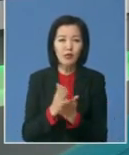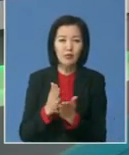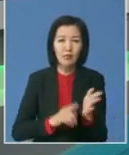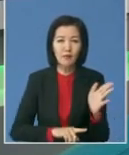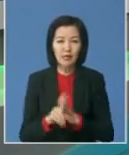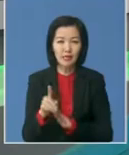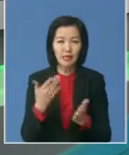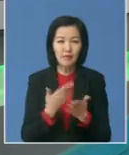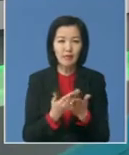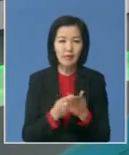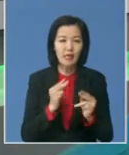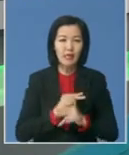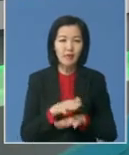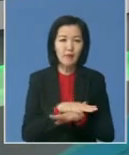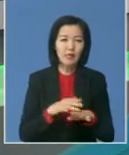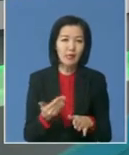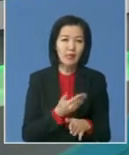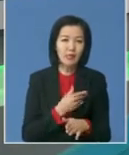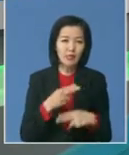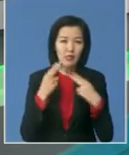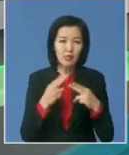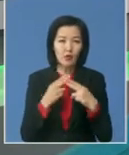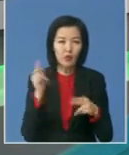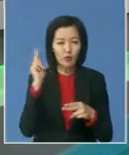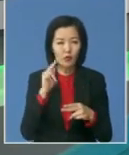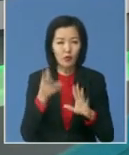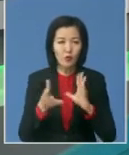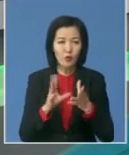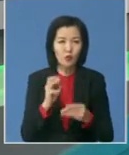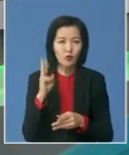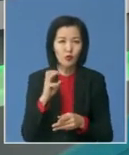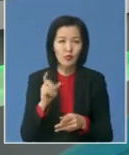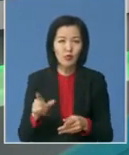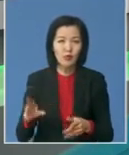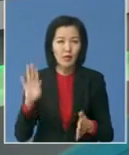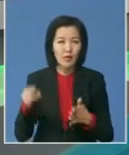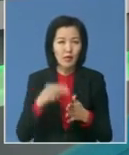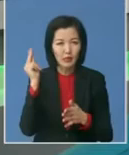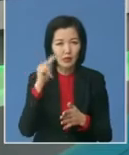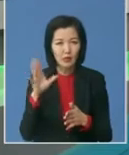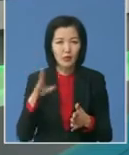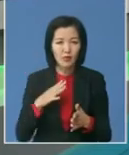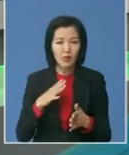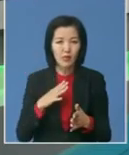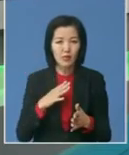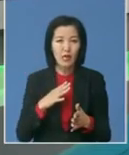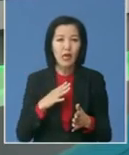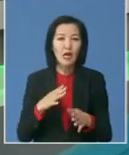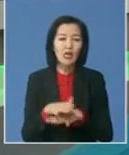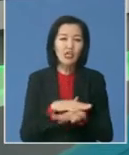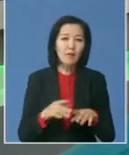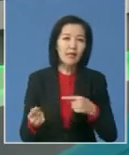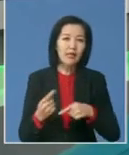алынған. Мәселен, еңбек нарығының қажеттілігін ескере отырып оқыту бойынша 300 адам қайта даярлау курсынан өтті. Мұнан бөлек